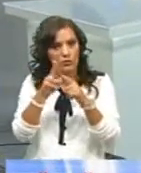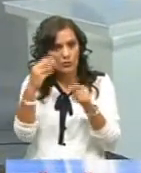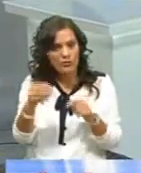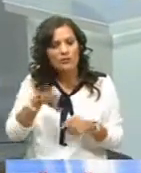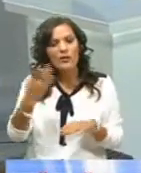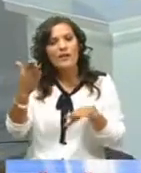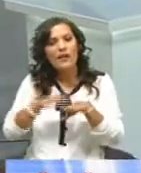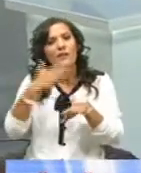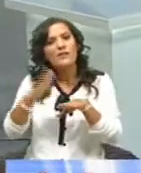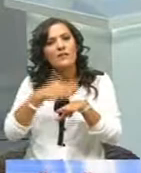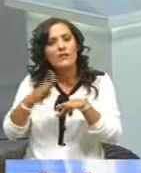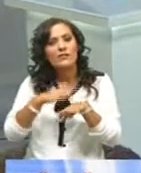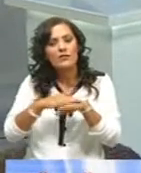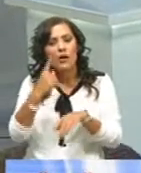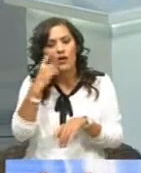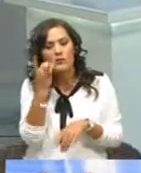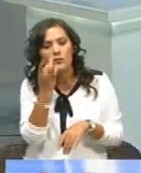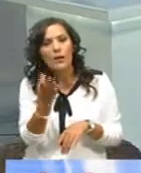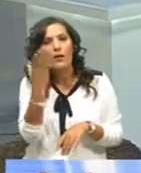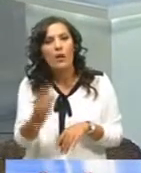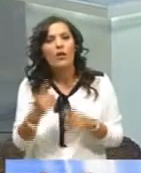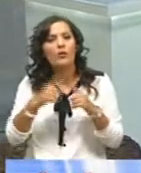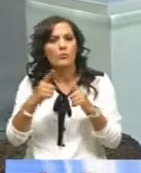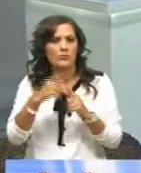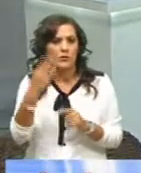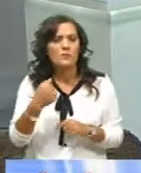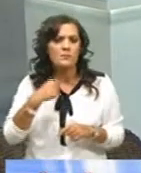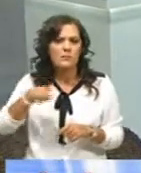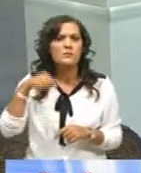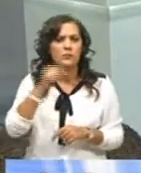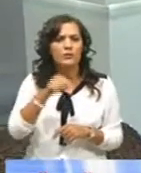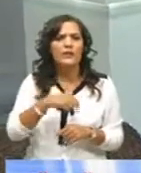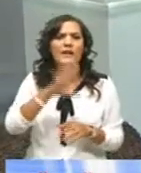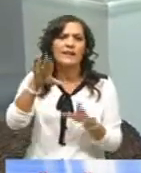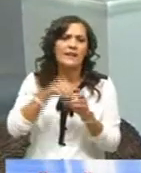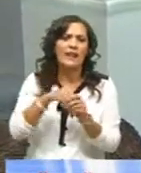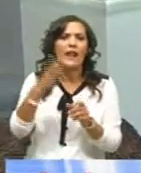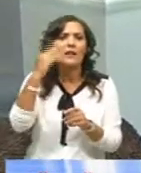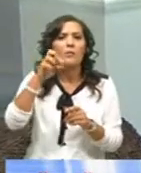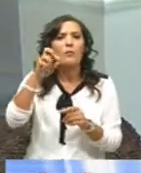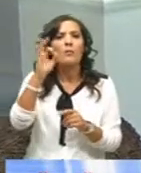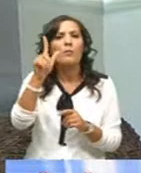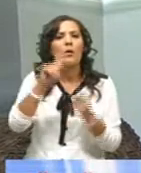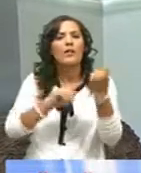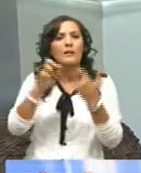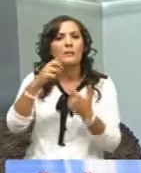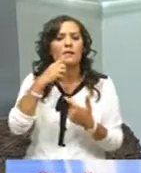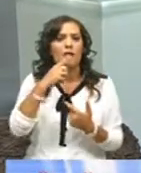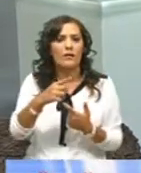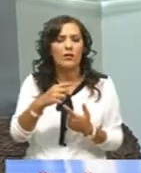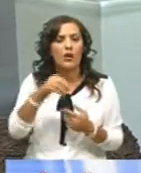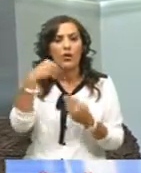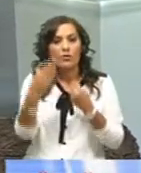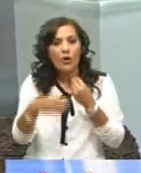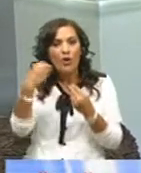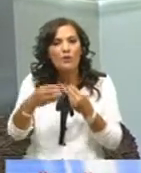yavaş yavaş gözle görülebilir tomurcuklanma lar olur ki Biz bunlara genel anlamıyla polip diyorum yani dökülme mekanizması